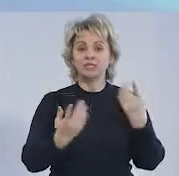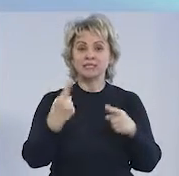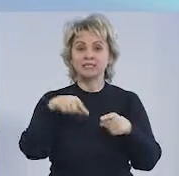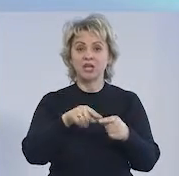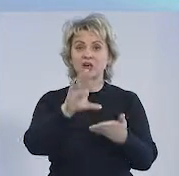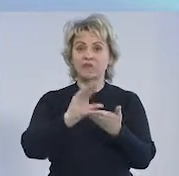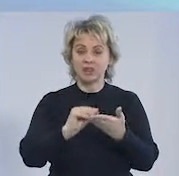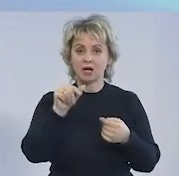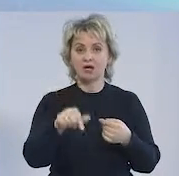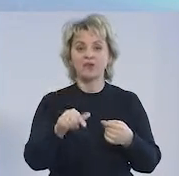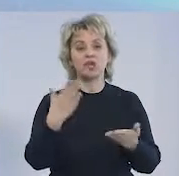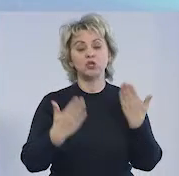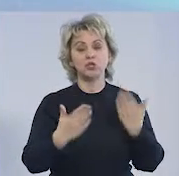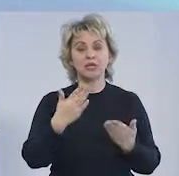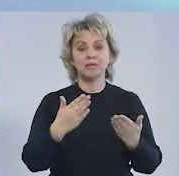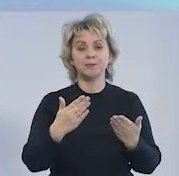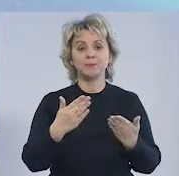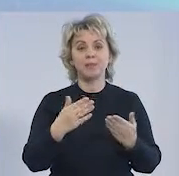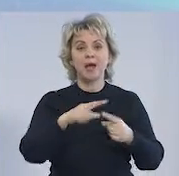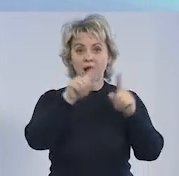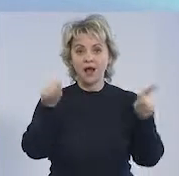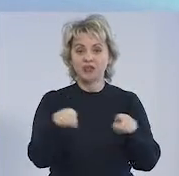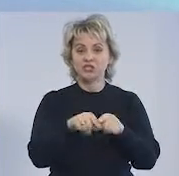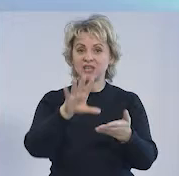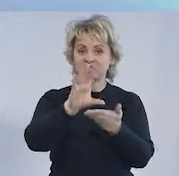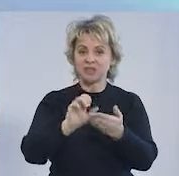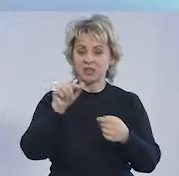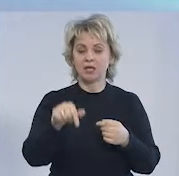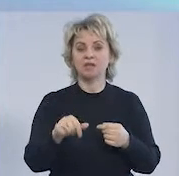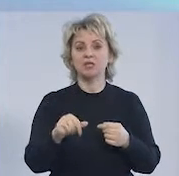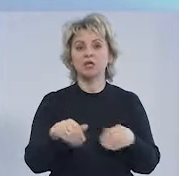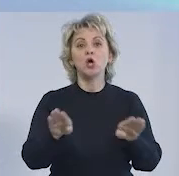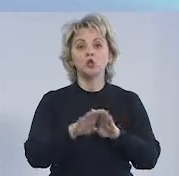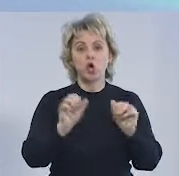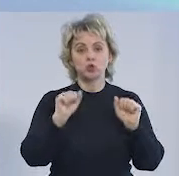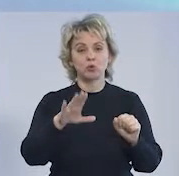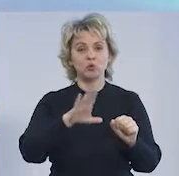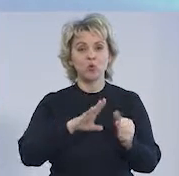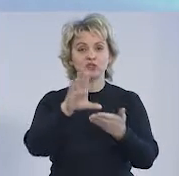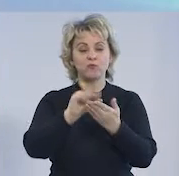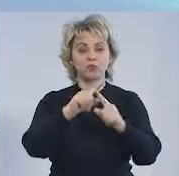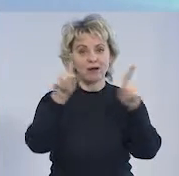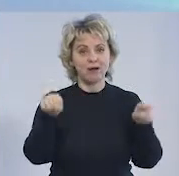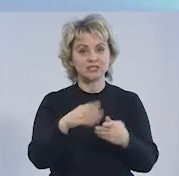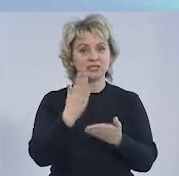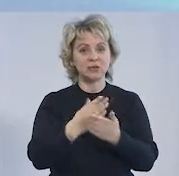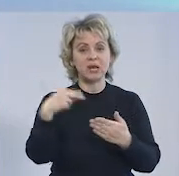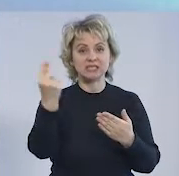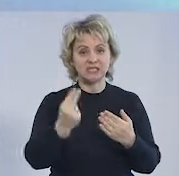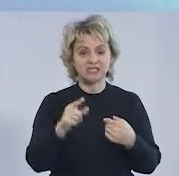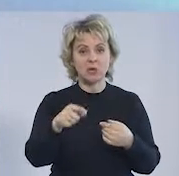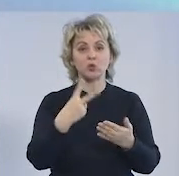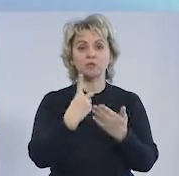это фотография, либо картина сфотографированная, также может быть фотокартина являться